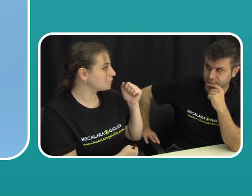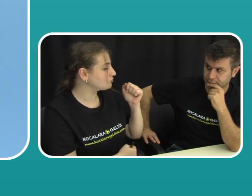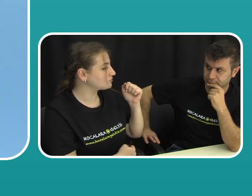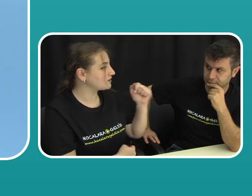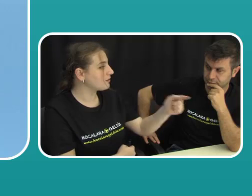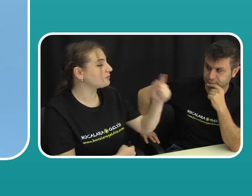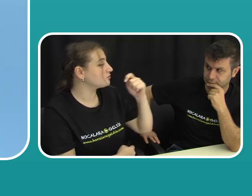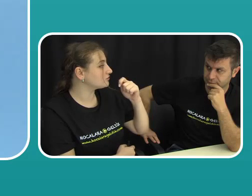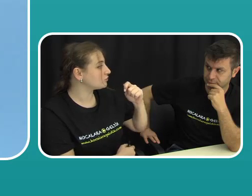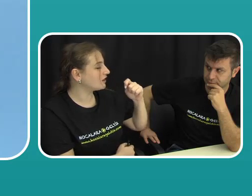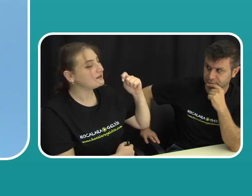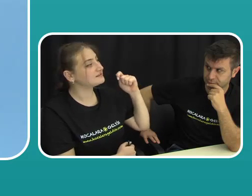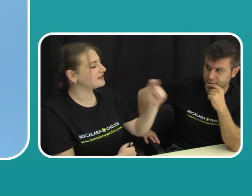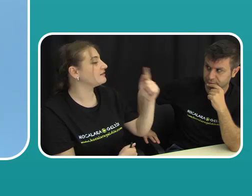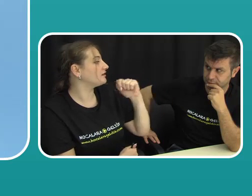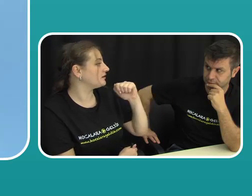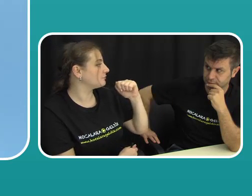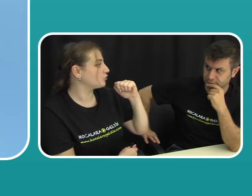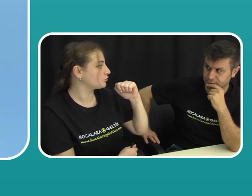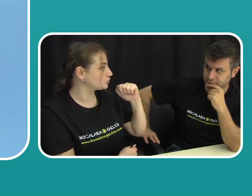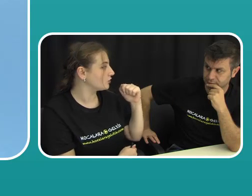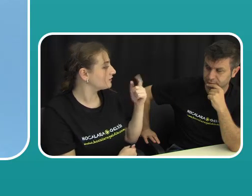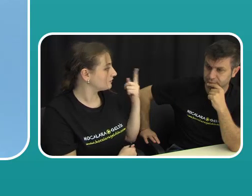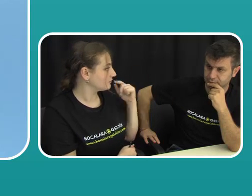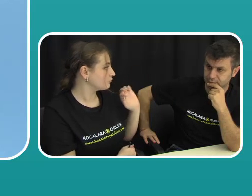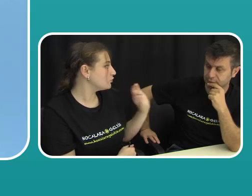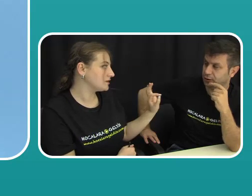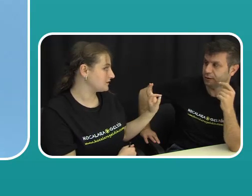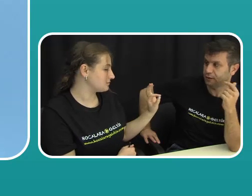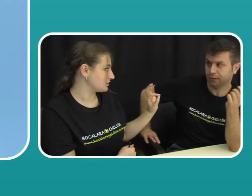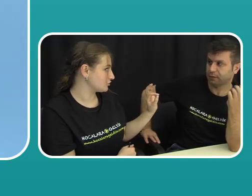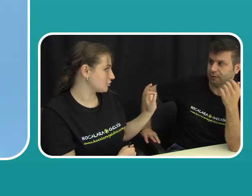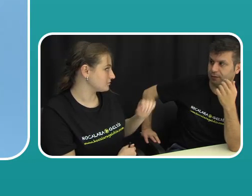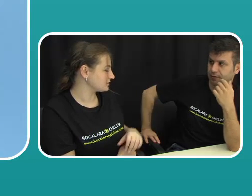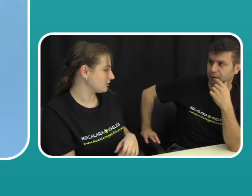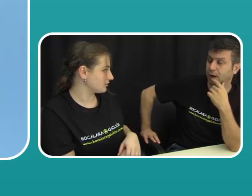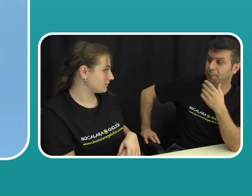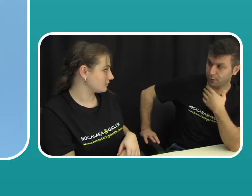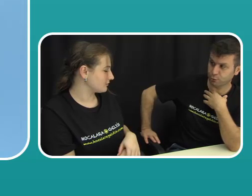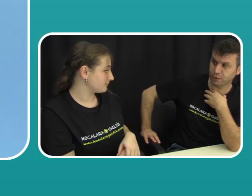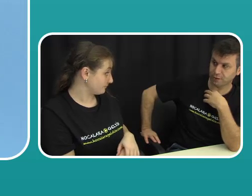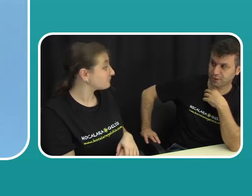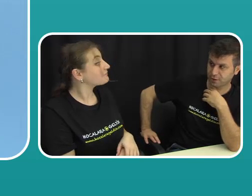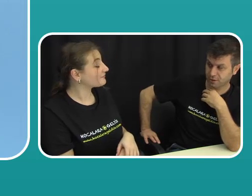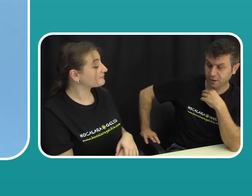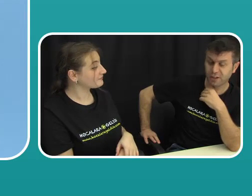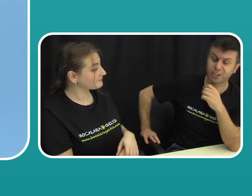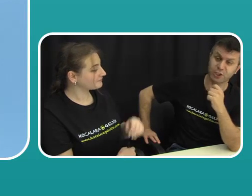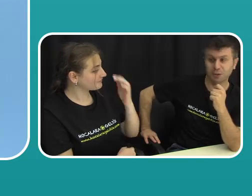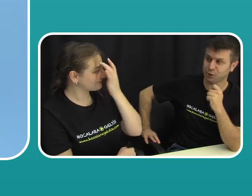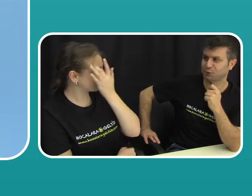yanlış biliyormuşum Tamam da bundan sonra senin dediğin gibi doğrusu bunu dedirtmeye çalış ha Bana onu dedirtecek